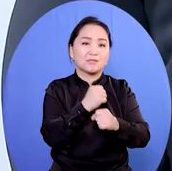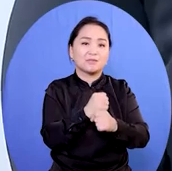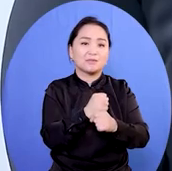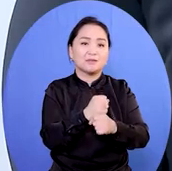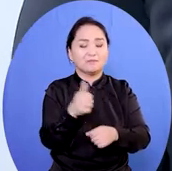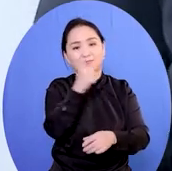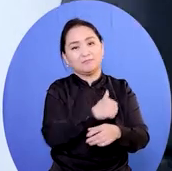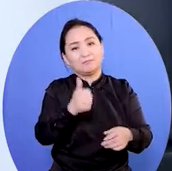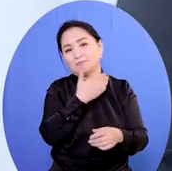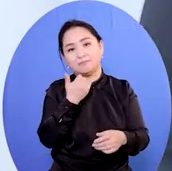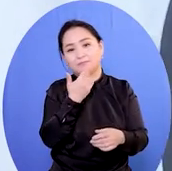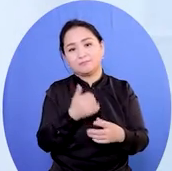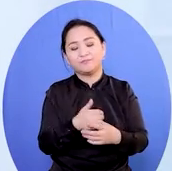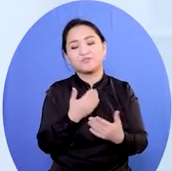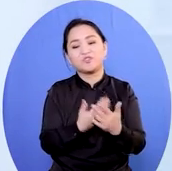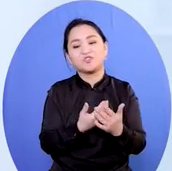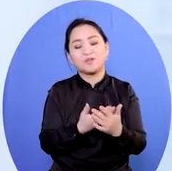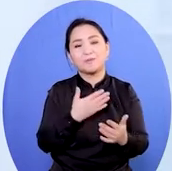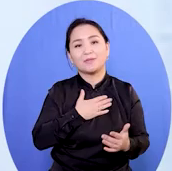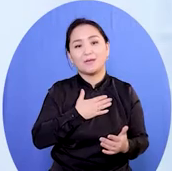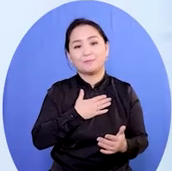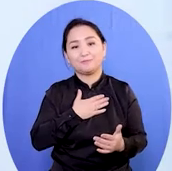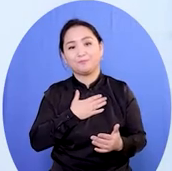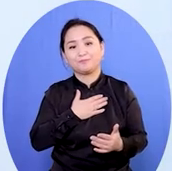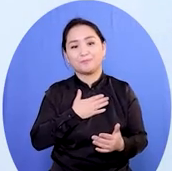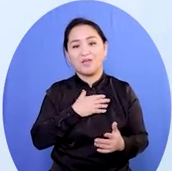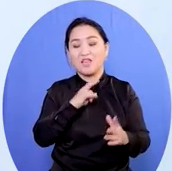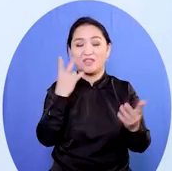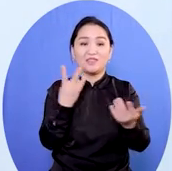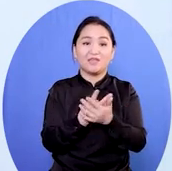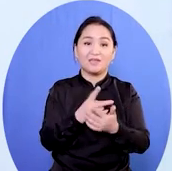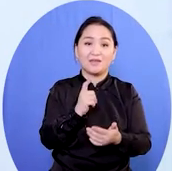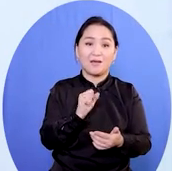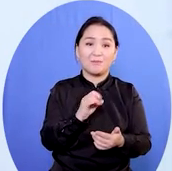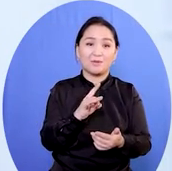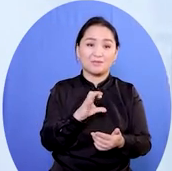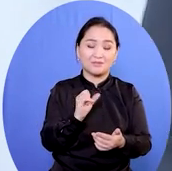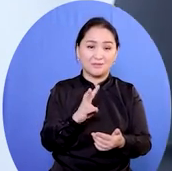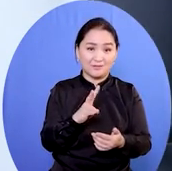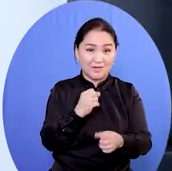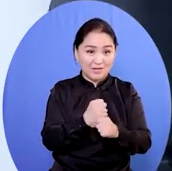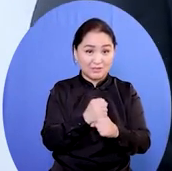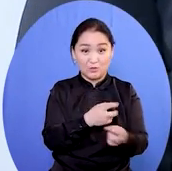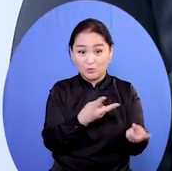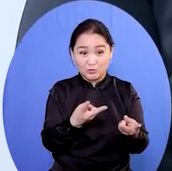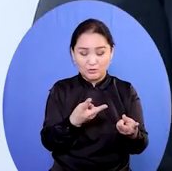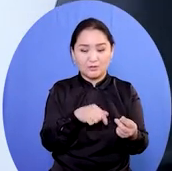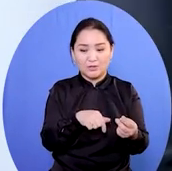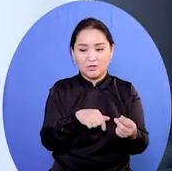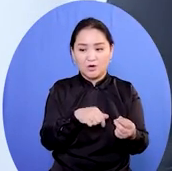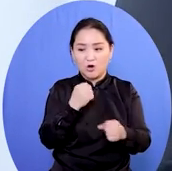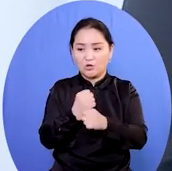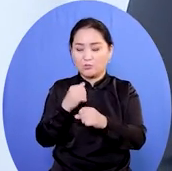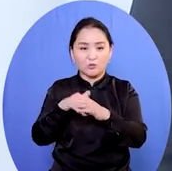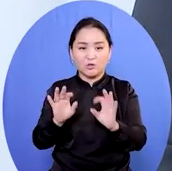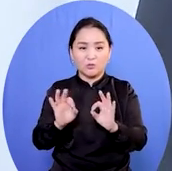хангахдаггүй. Дээрээс нэмээд одоо жишээлх юм бол манад нөгөө нийтийн хамрсан ажиллуулчлагнууд явдаг шүү дээ. Иргэдийн хамруулаад тэнд нь хөдөлмөр хэрэгэлдэхгүй хүмүүсийг